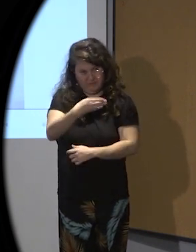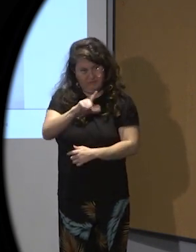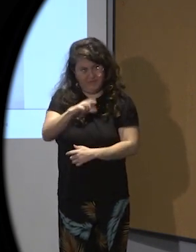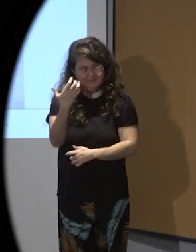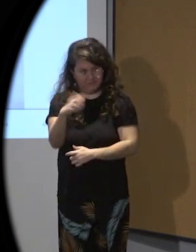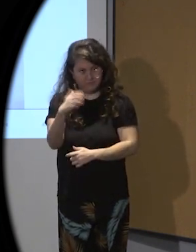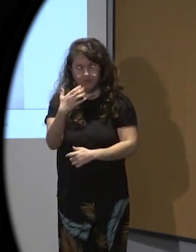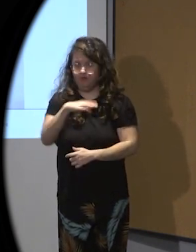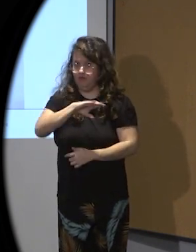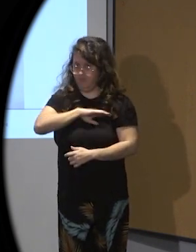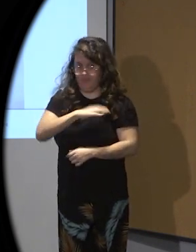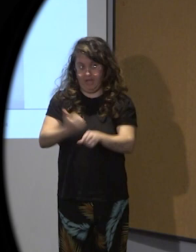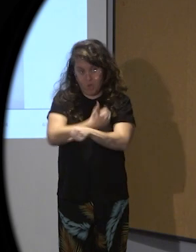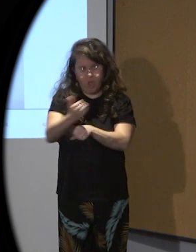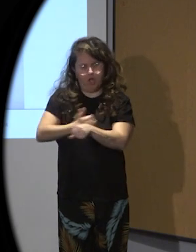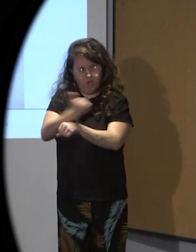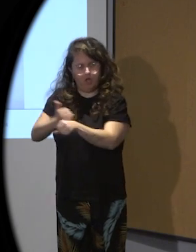Avec une